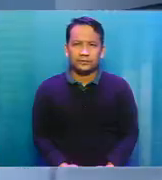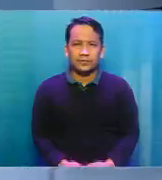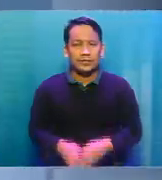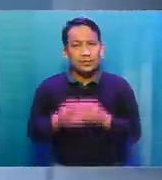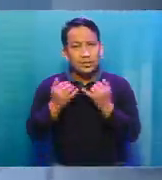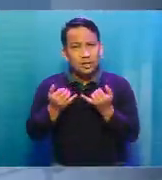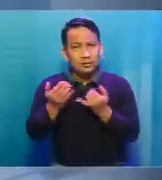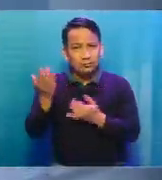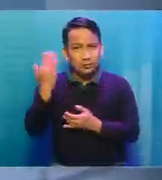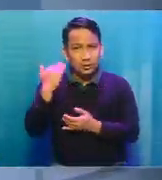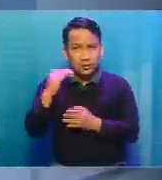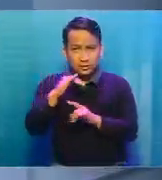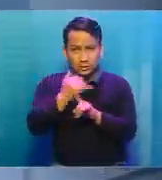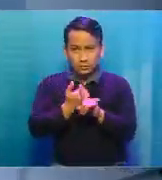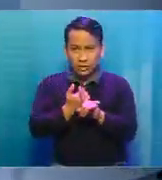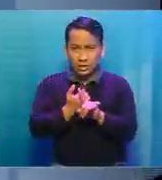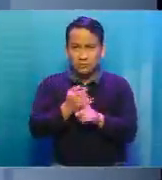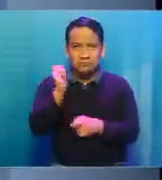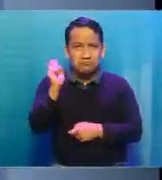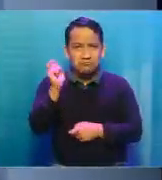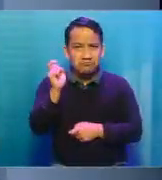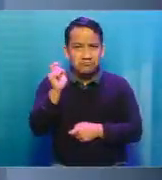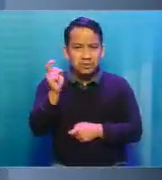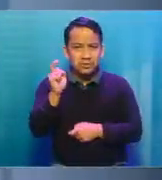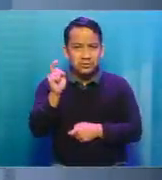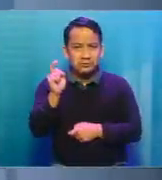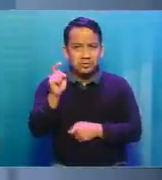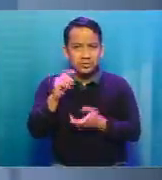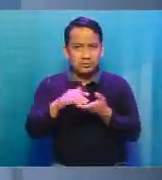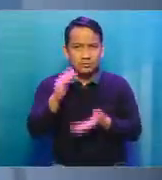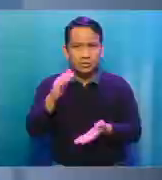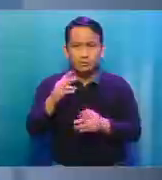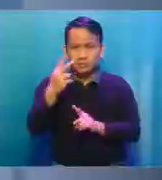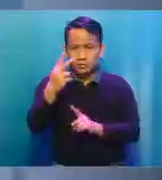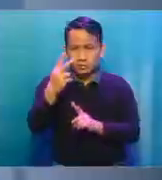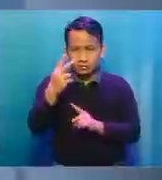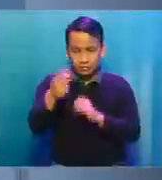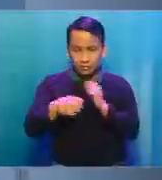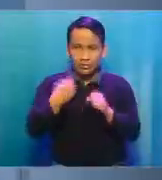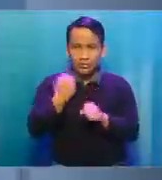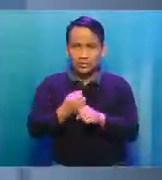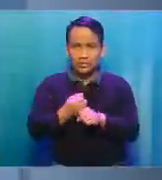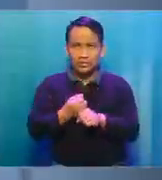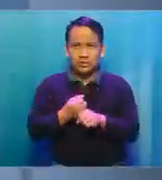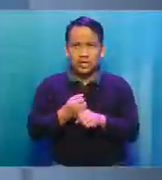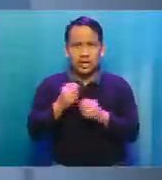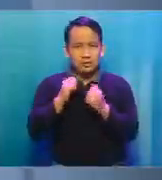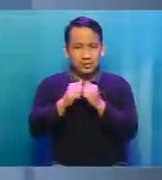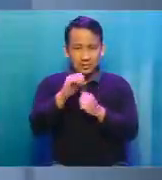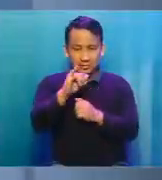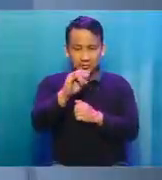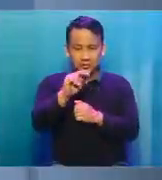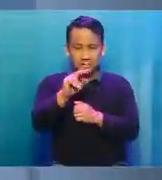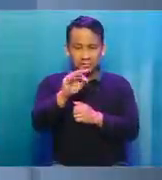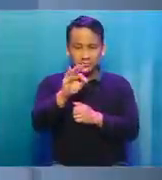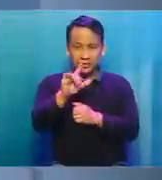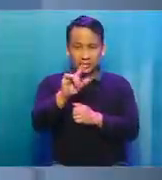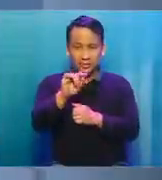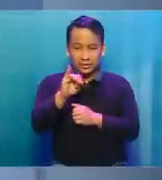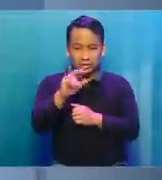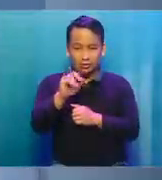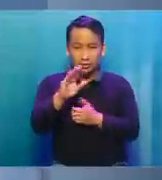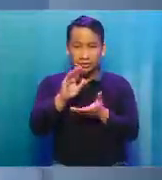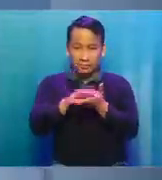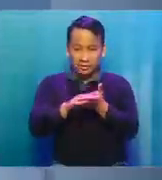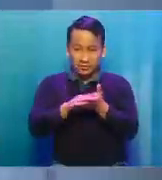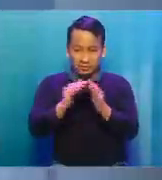Naitala nitong Enero ang pinakamabilis na inflation sa loob ng dalawang taon. Ang inflation po ay ang pag-antaas